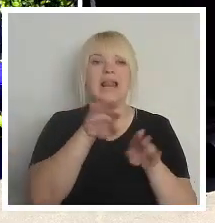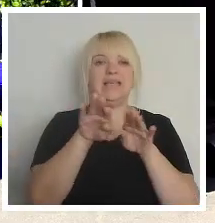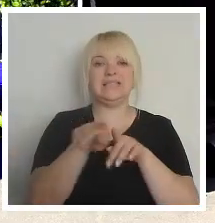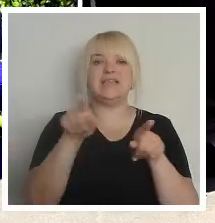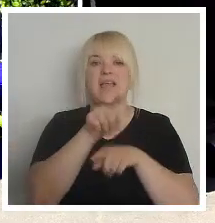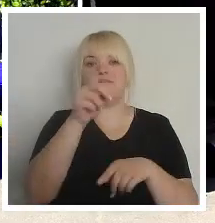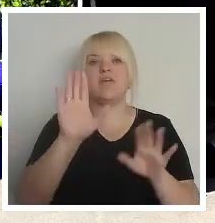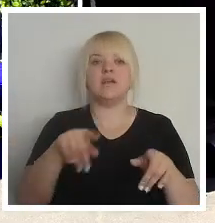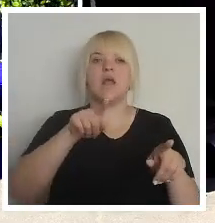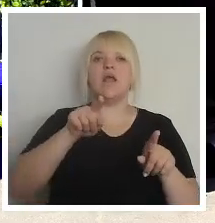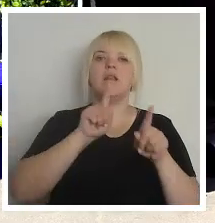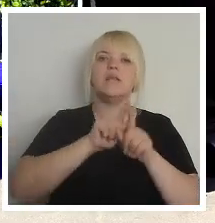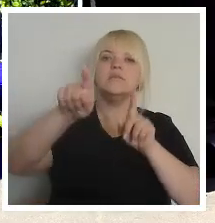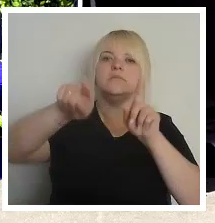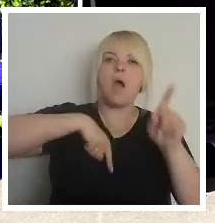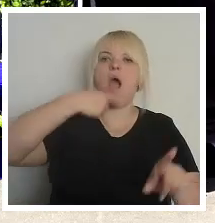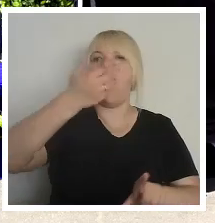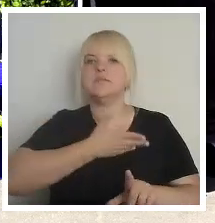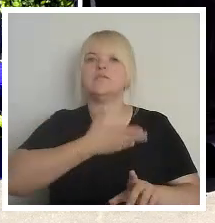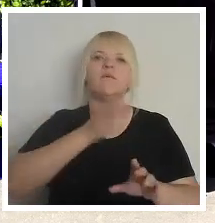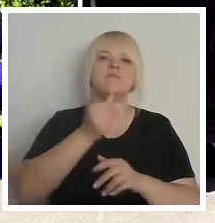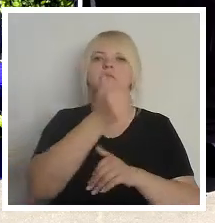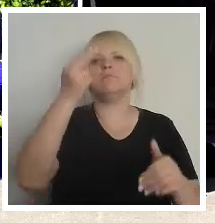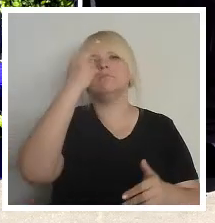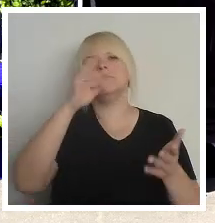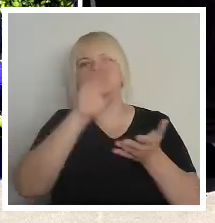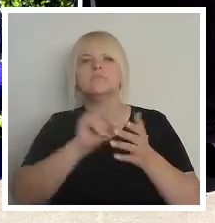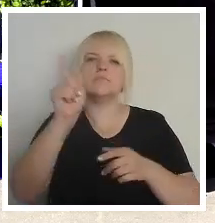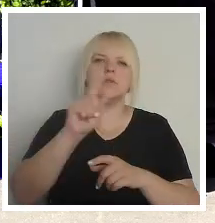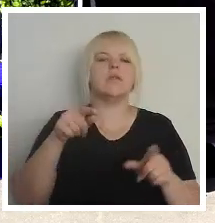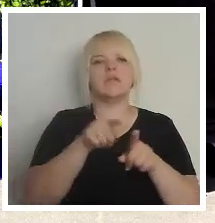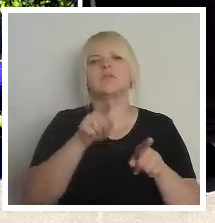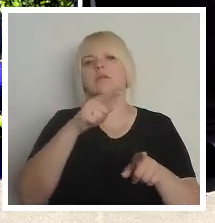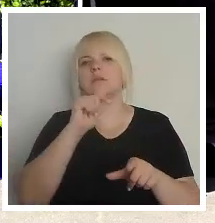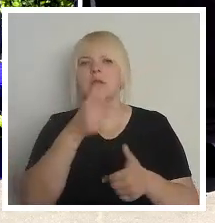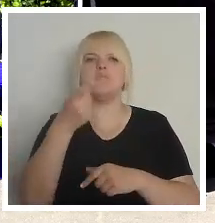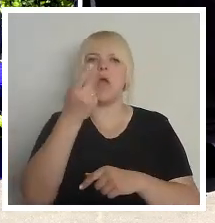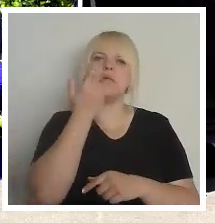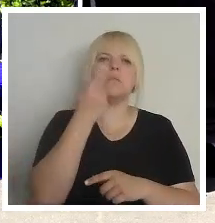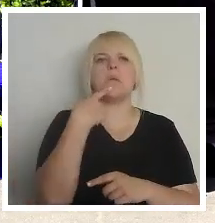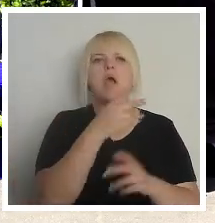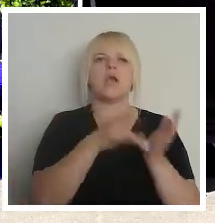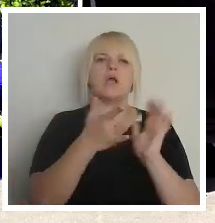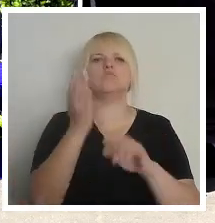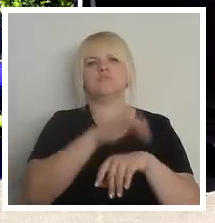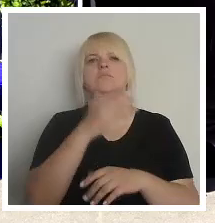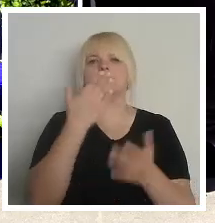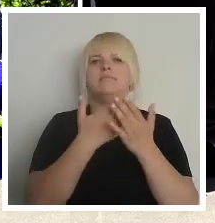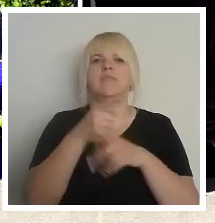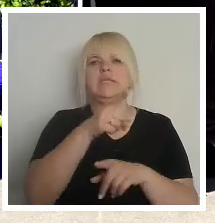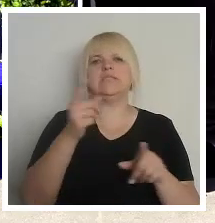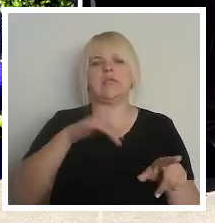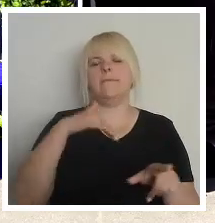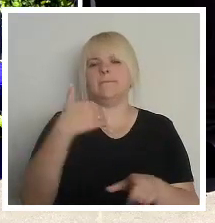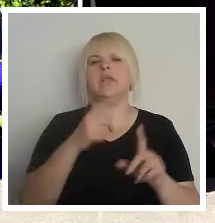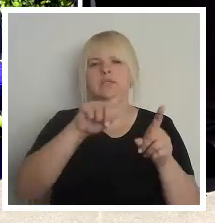jo mums visiem ir šī pieredze, vai ne? Līdz ar to tur, es negribu tagad savu kaut kāds konkrēts piemērs, bet nu, visbiežāk tās ir sāpīgās lietas,